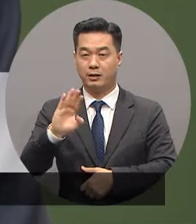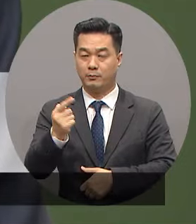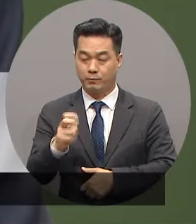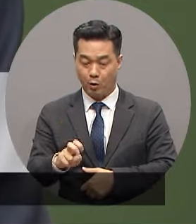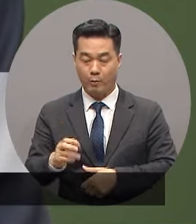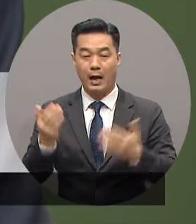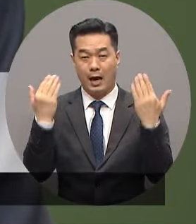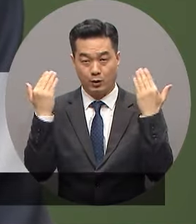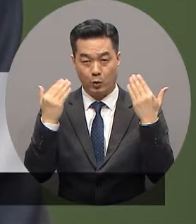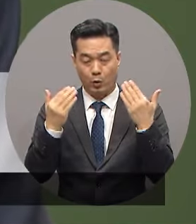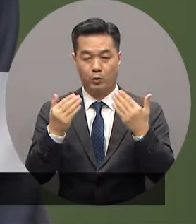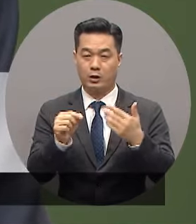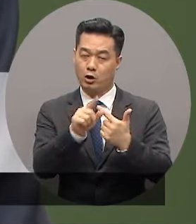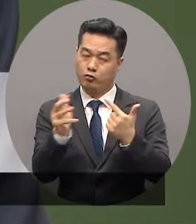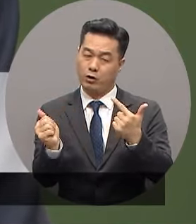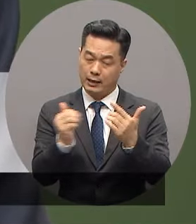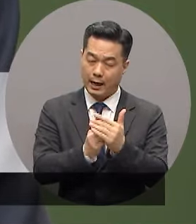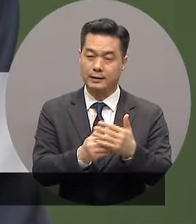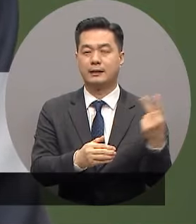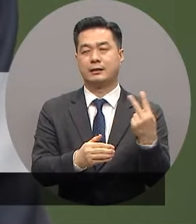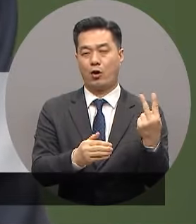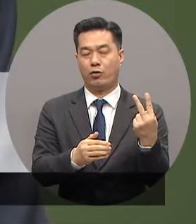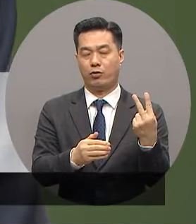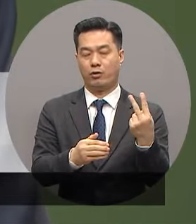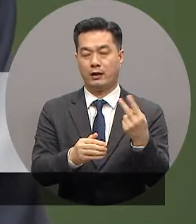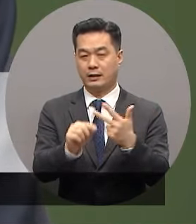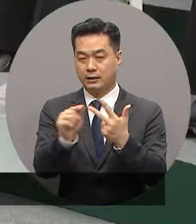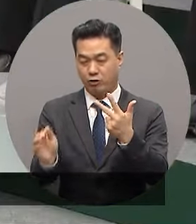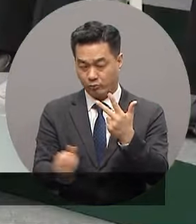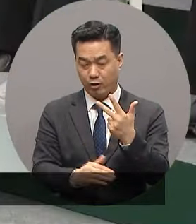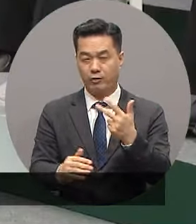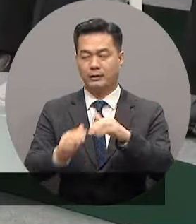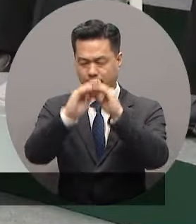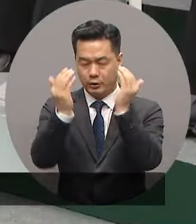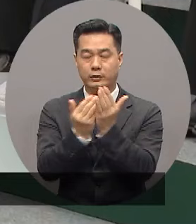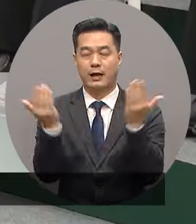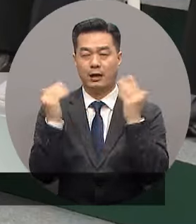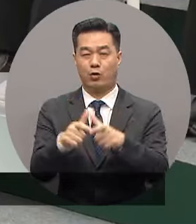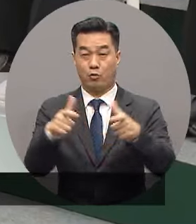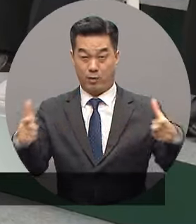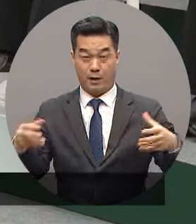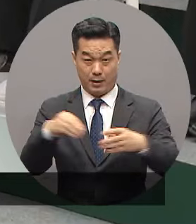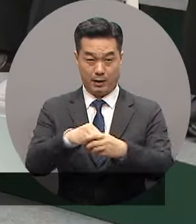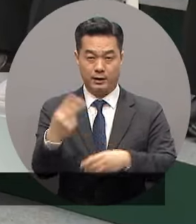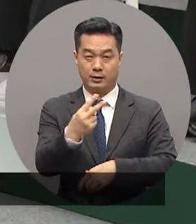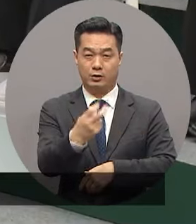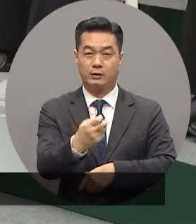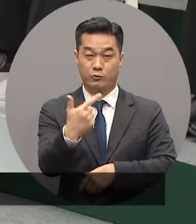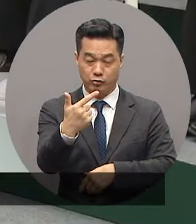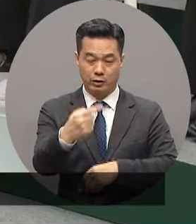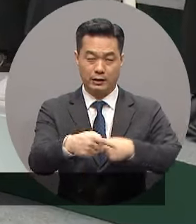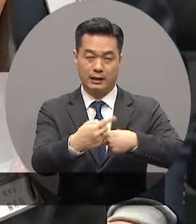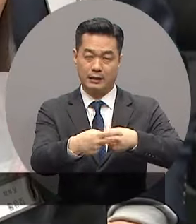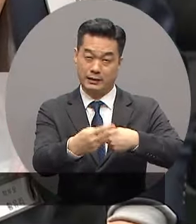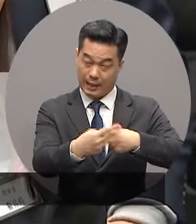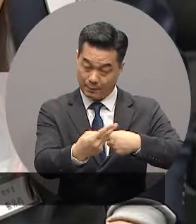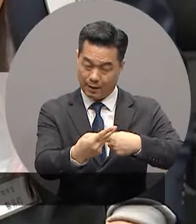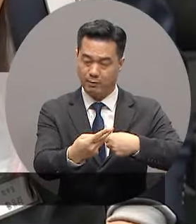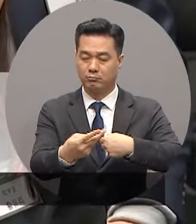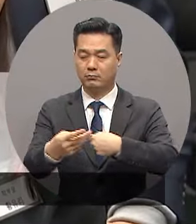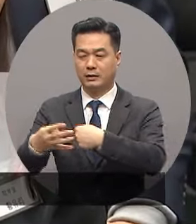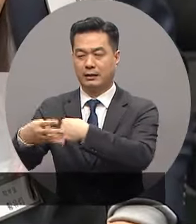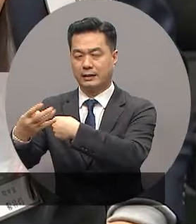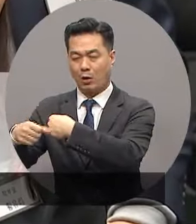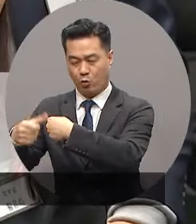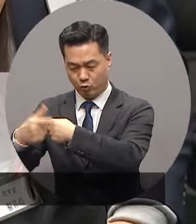상반기 2,000개 학교, 하반기에는 전체 학교로 확대하고 2026년까지는 저학년에서 초등학교